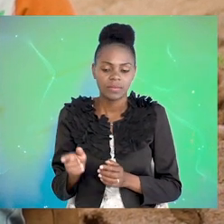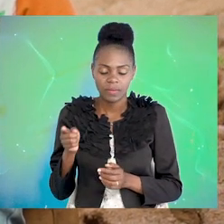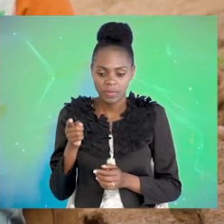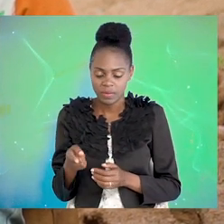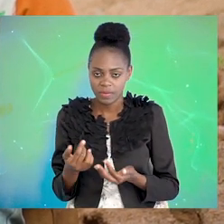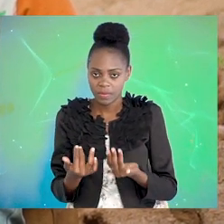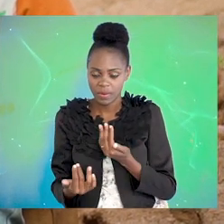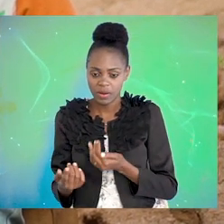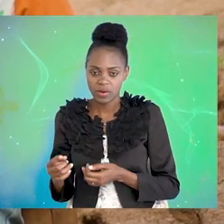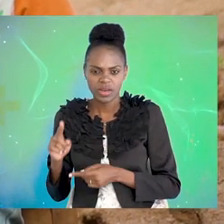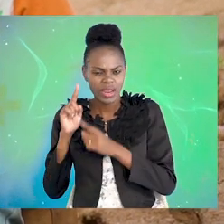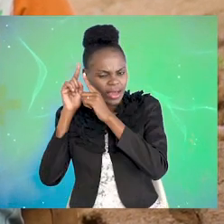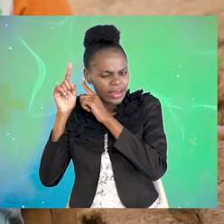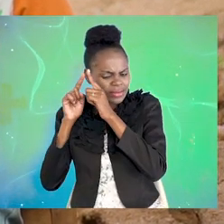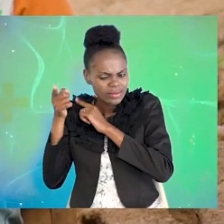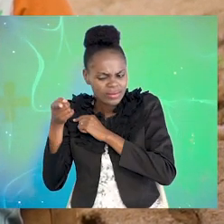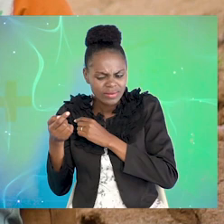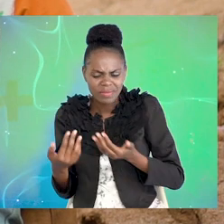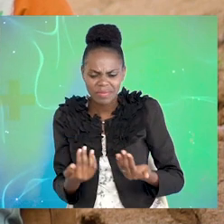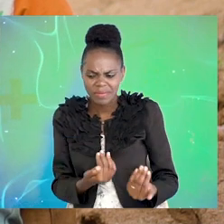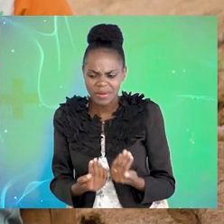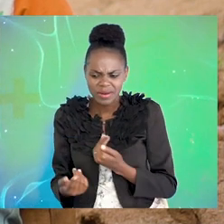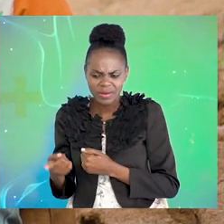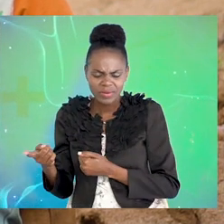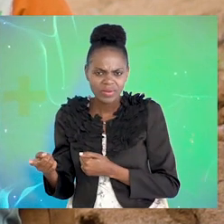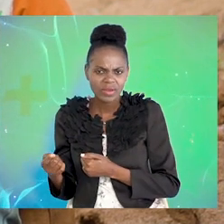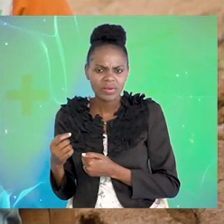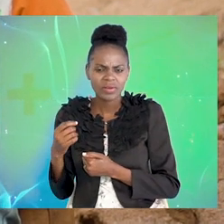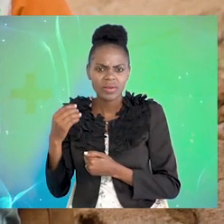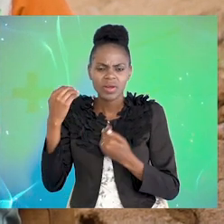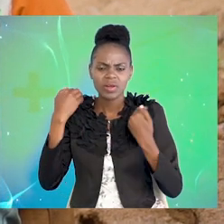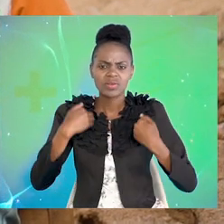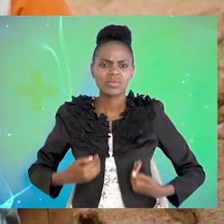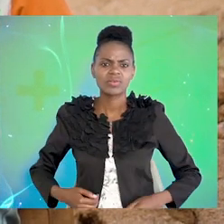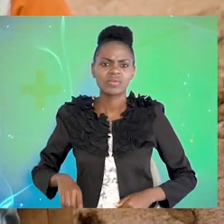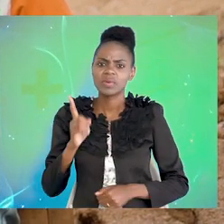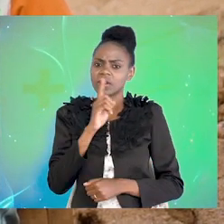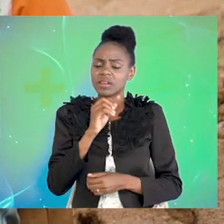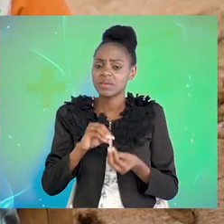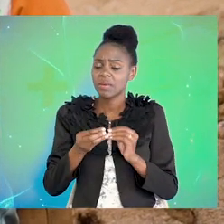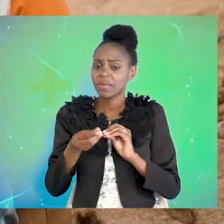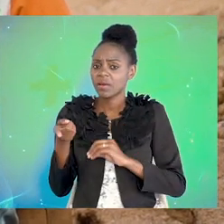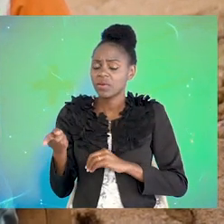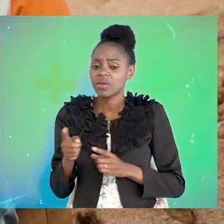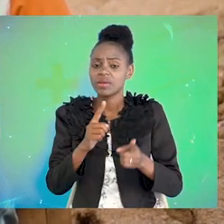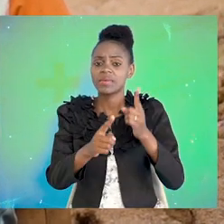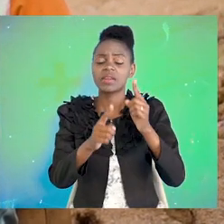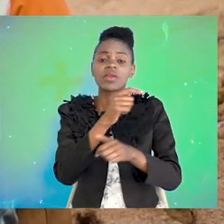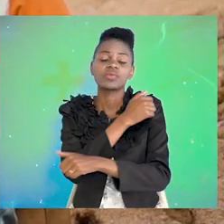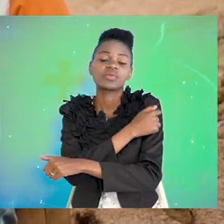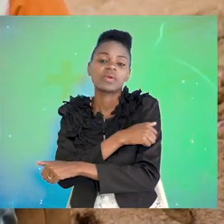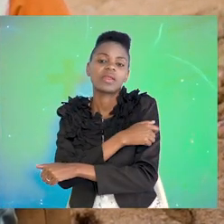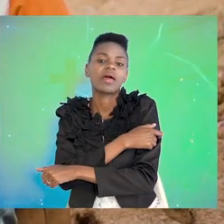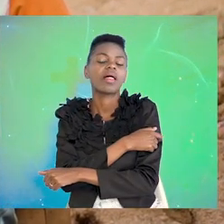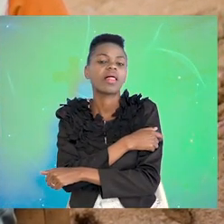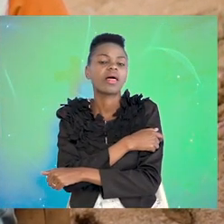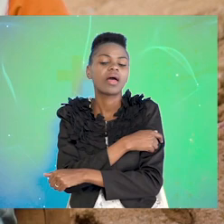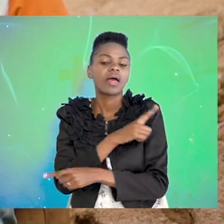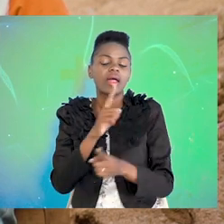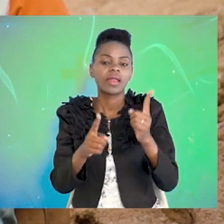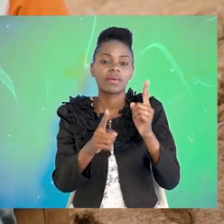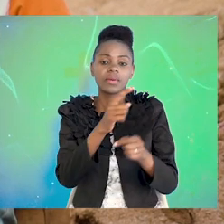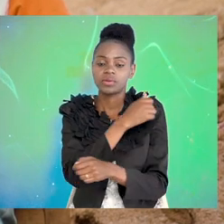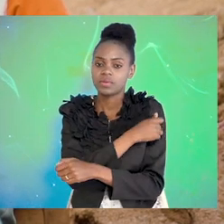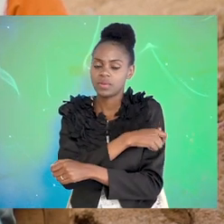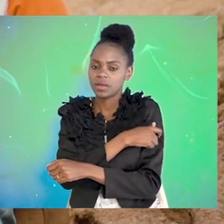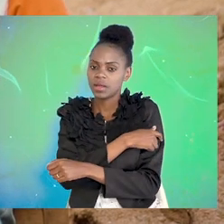ndipameneno tinaganiza kuti mwanayu ngati akumati nthawi mthupi mwina sizijakumwa panga zija ndipamene tinaganiza kupita naye kuti kuchipatala. Tapita